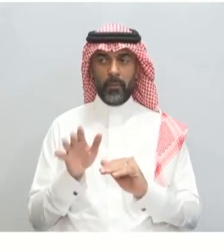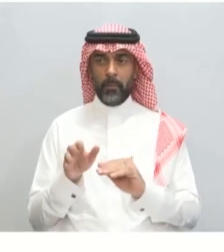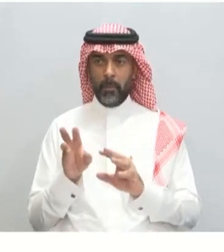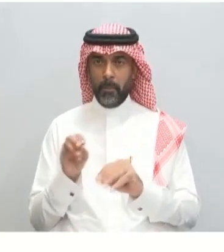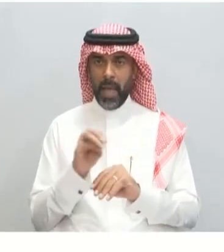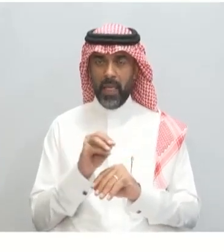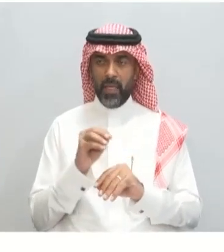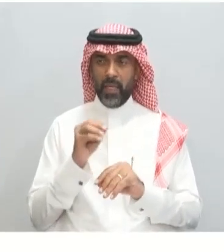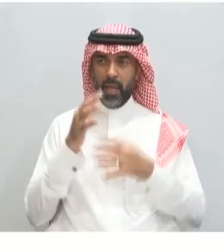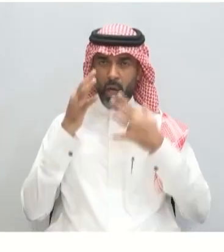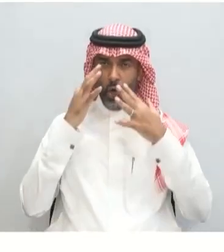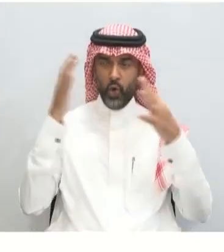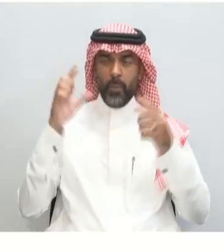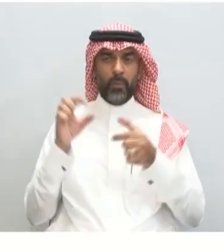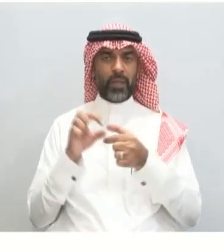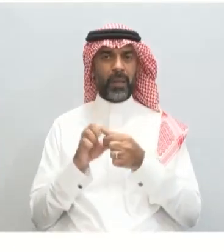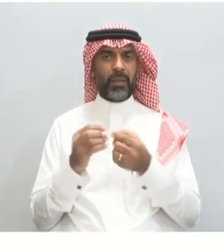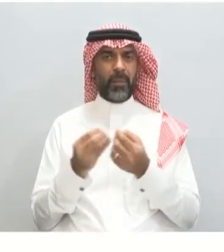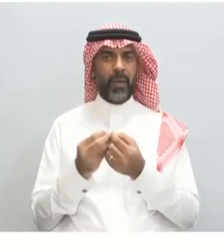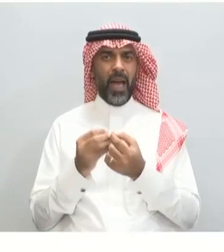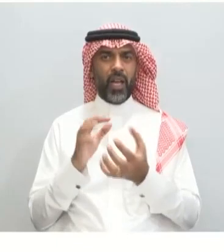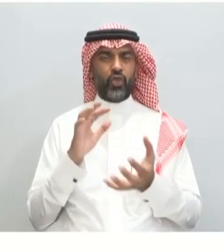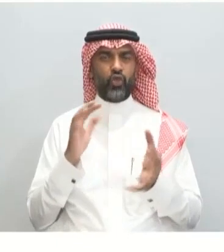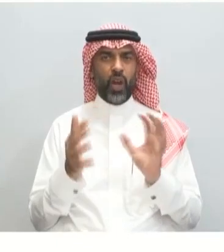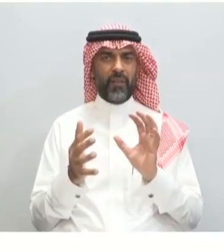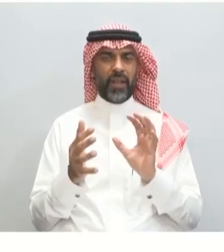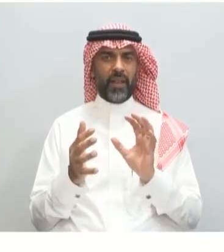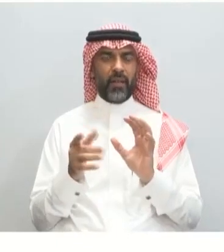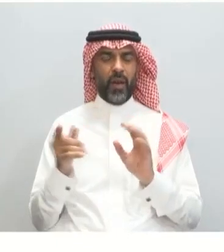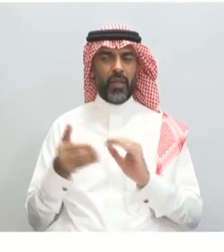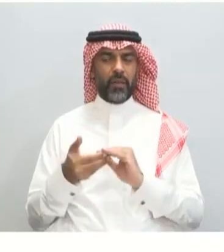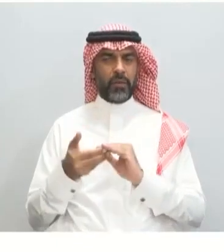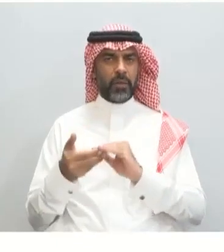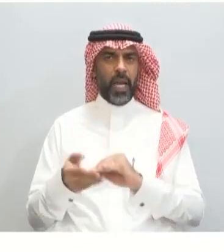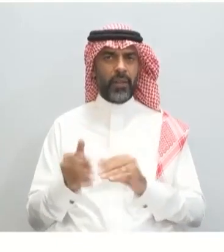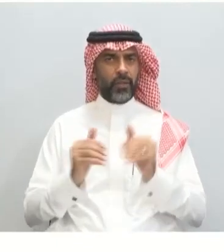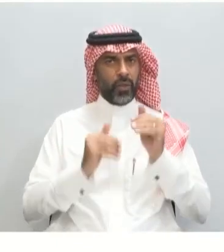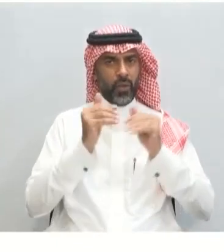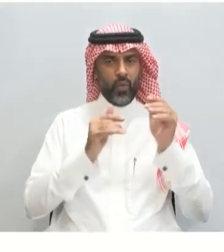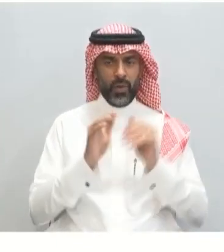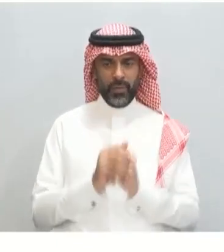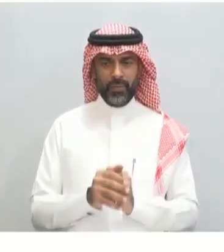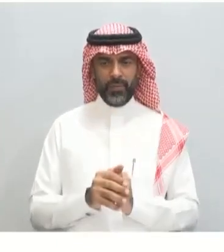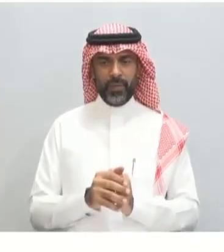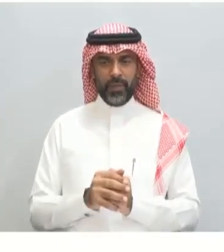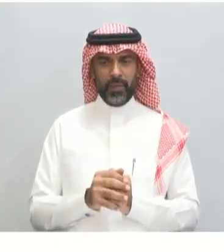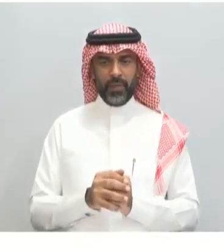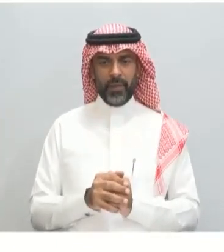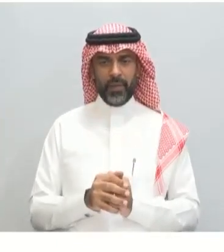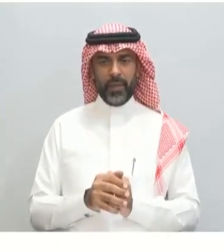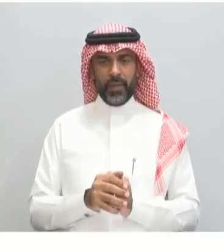العلوم المرتبطه بعلم الجغرافيا مما ساعد على تطورها ممتازين الفرائض او فرائض